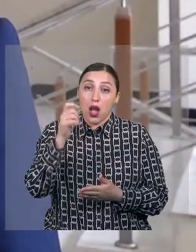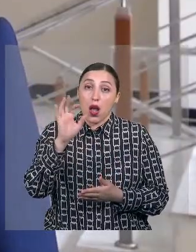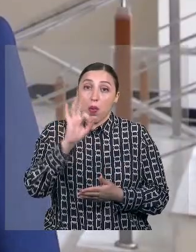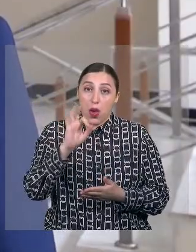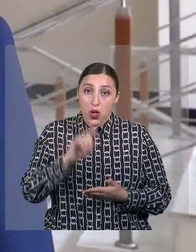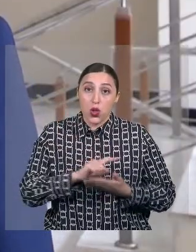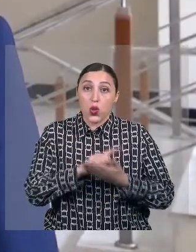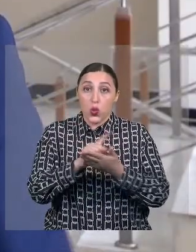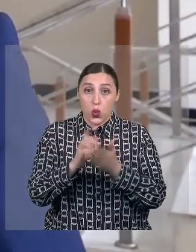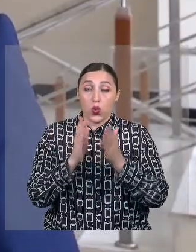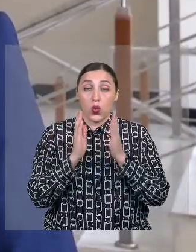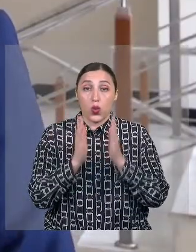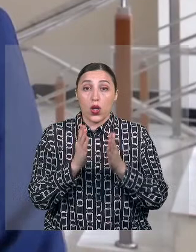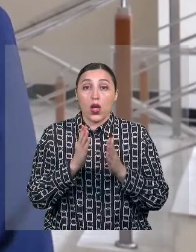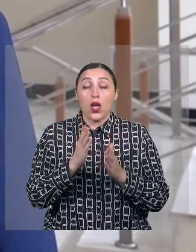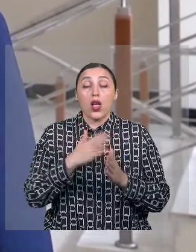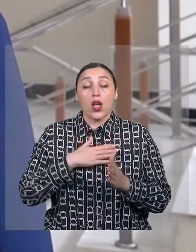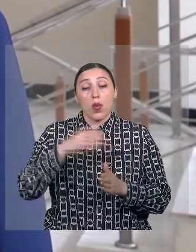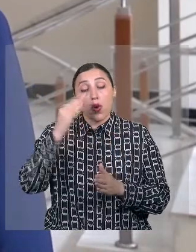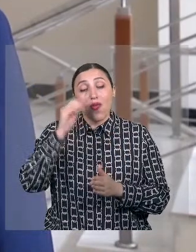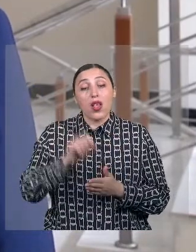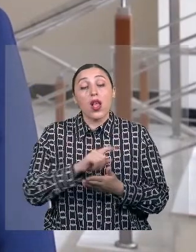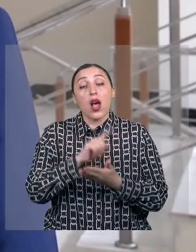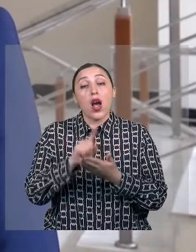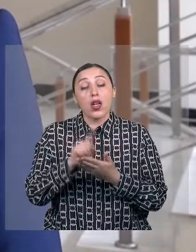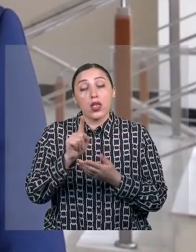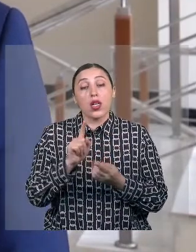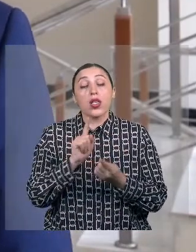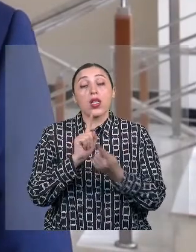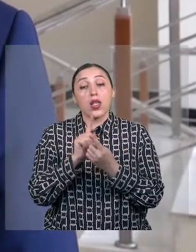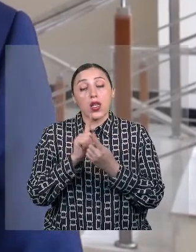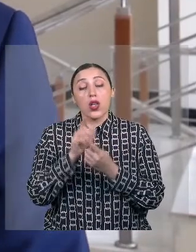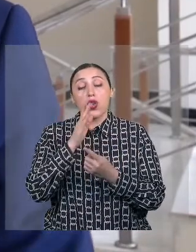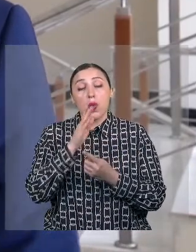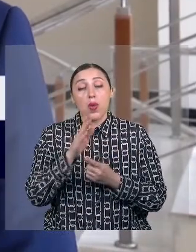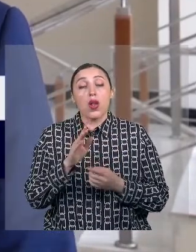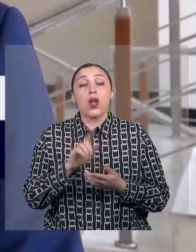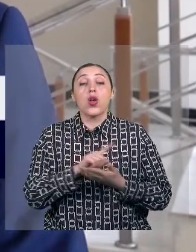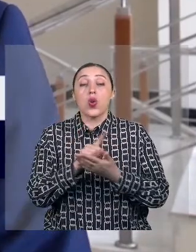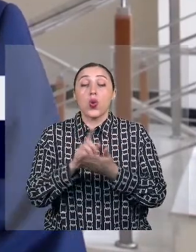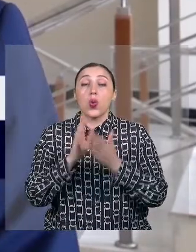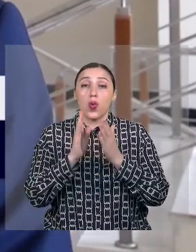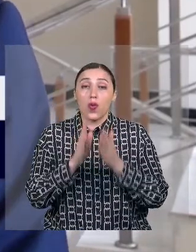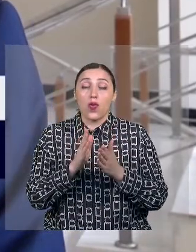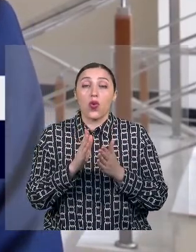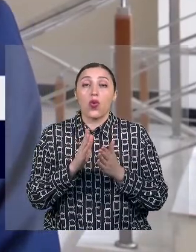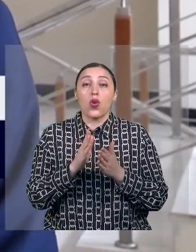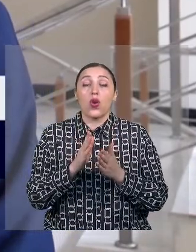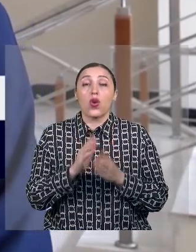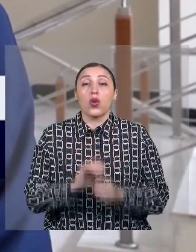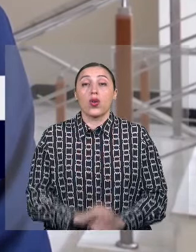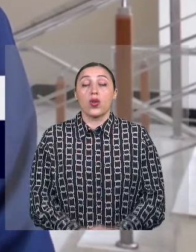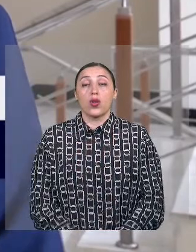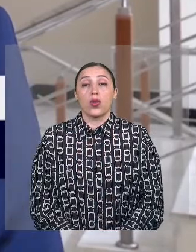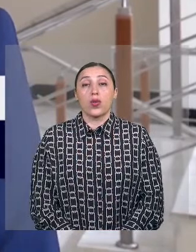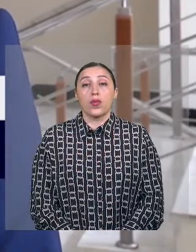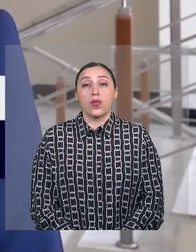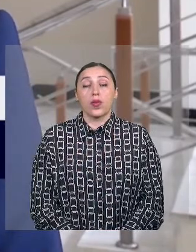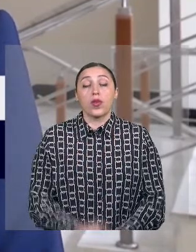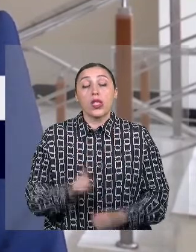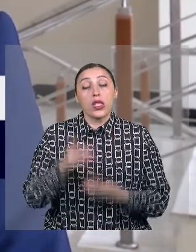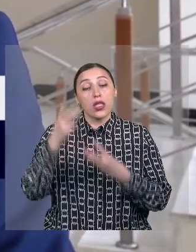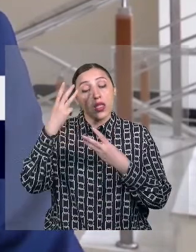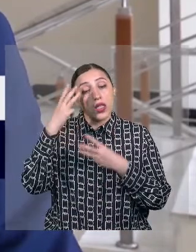Ես կարծում եմ, որ այս հարցը նաև այս բանակցությունների ընթացքում է բարձրաձայնվում, որպեսզի մեխանիզմ ուրեմն կամ